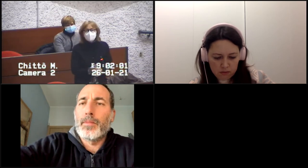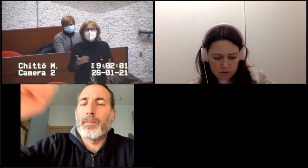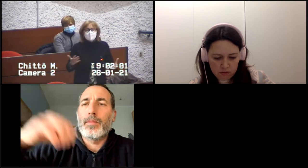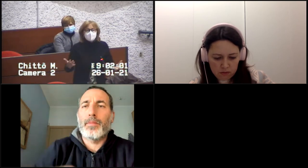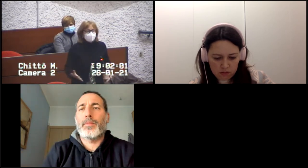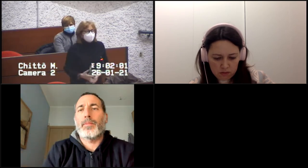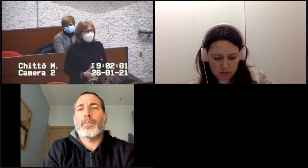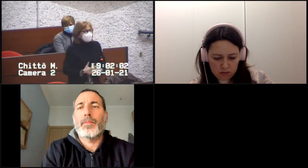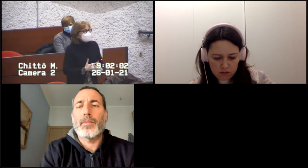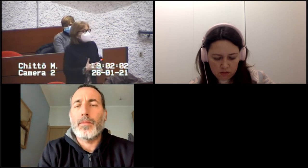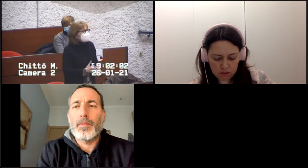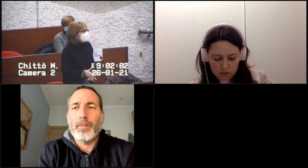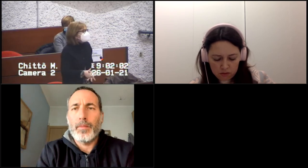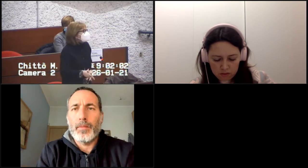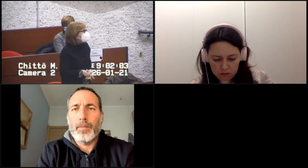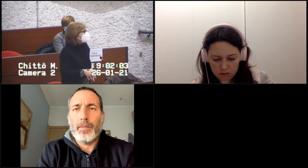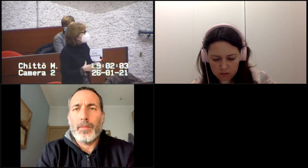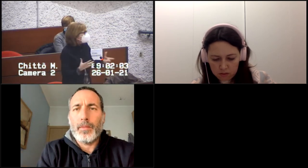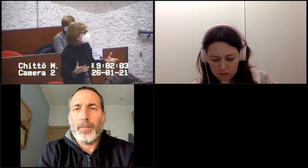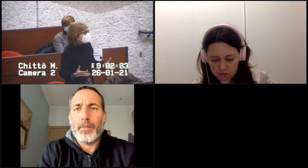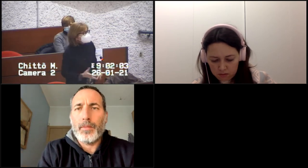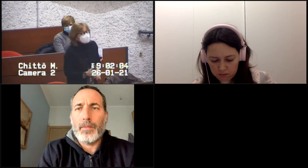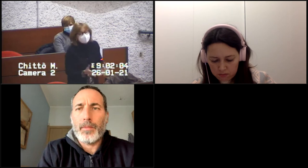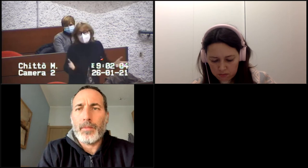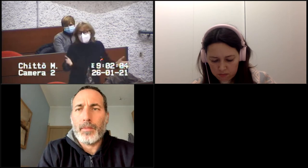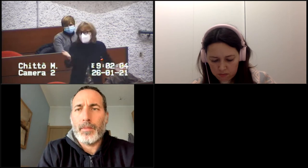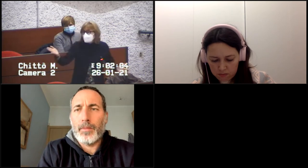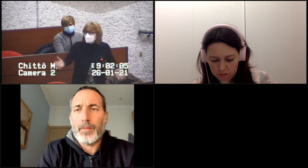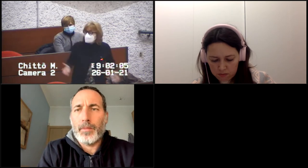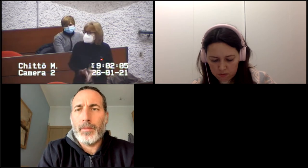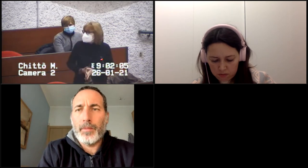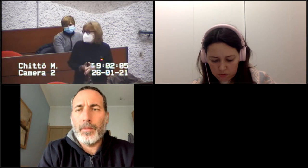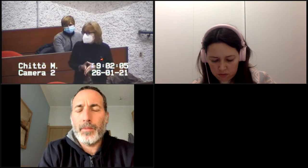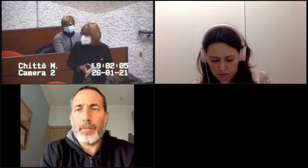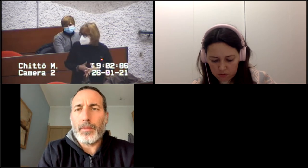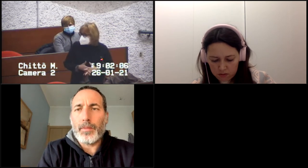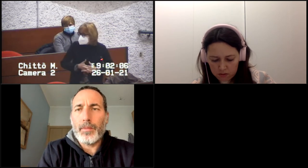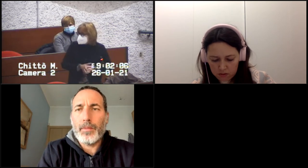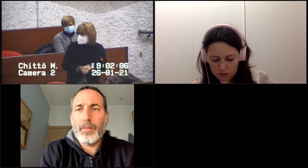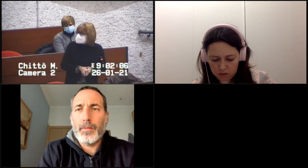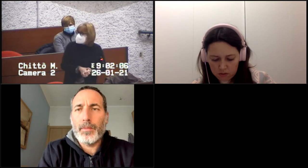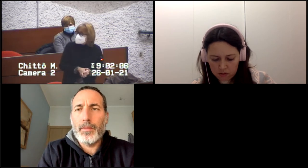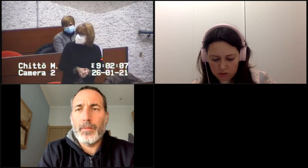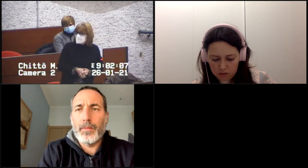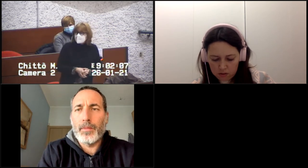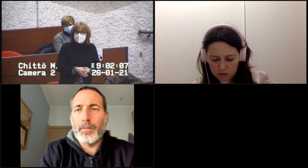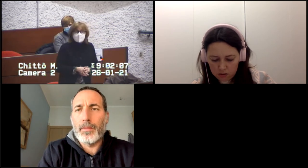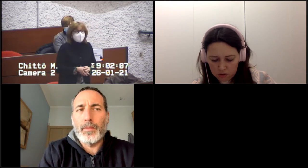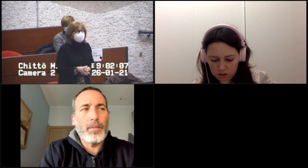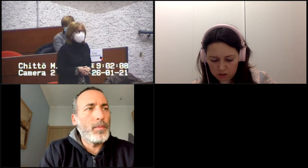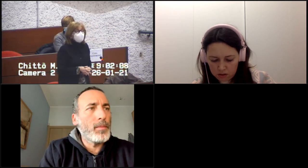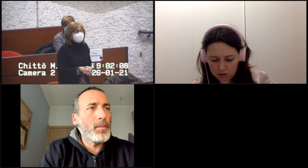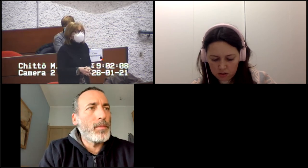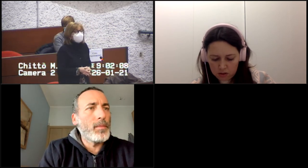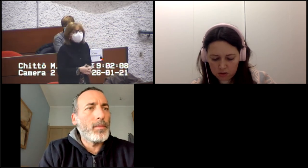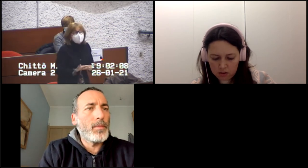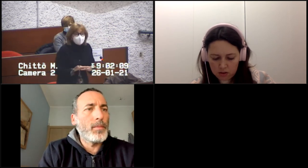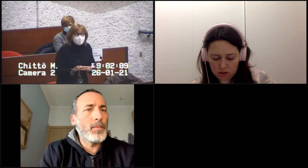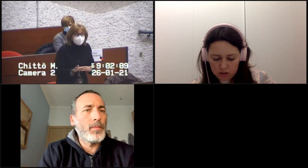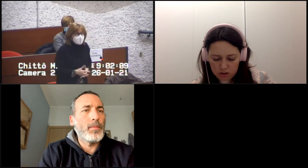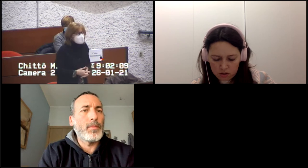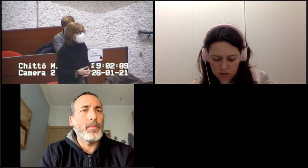che si prevedono premialità anche fino al 30%, queste sono cose che sapete voi, noi ancora su questo